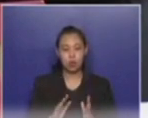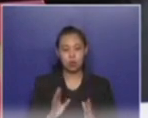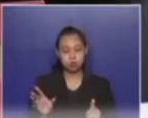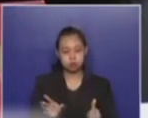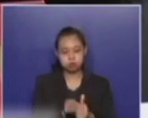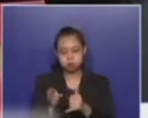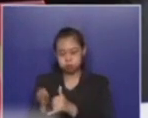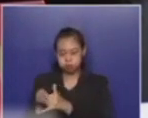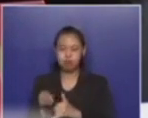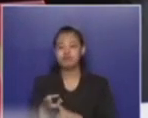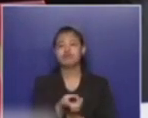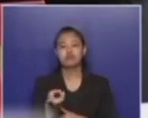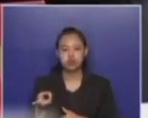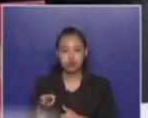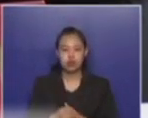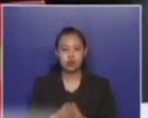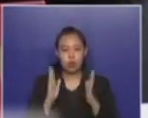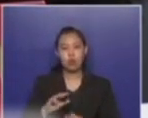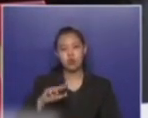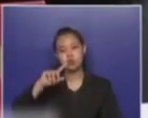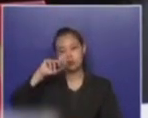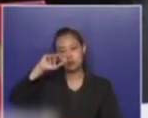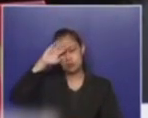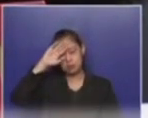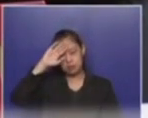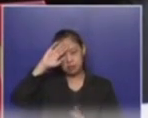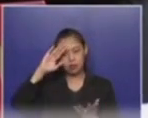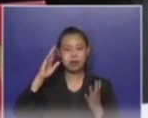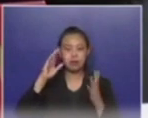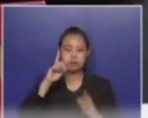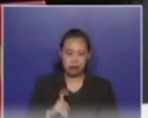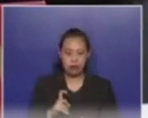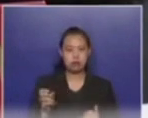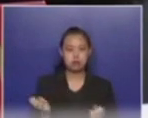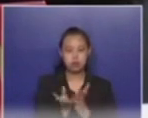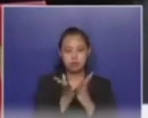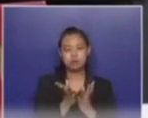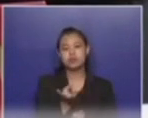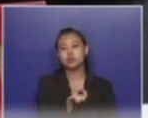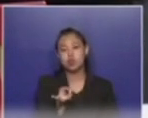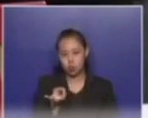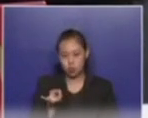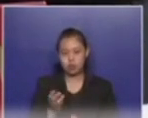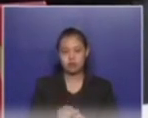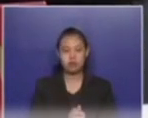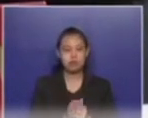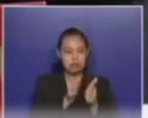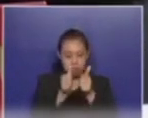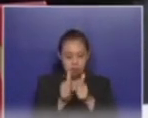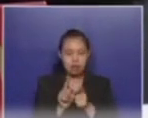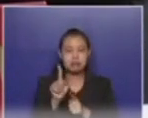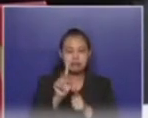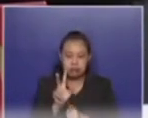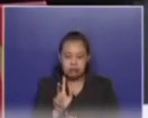ปีงบประมาณพุทธศักราช2564วาระ1ระหว่างที่นายอิสระเสรีวัฒนวุฒิสมาชิกสภ